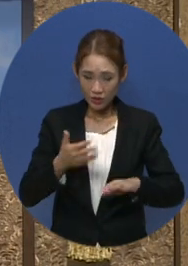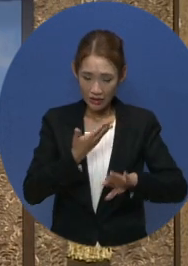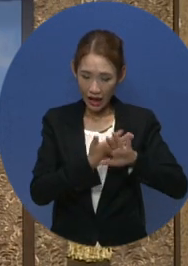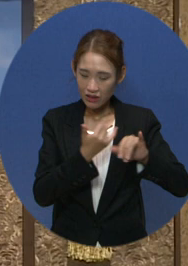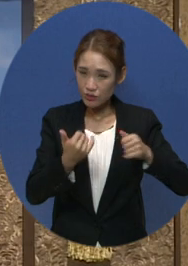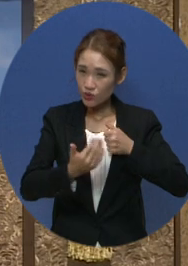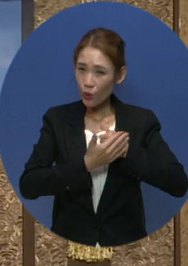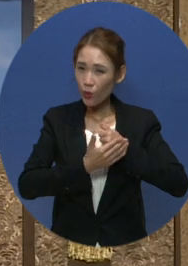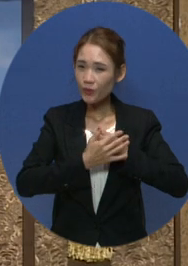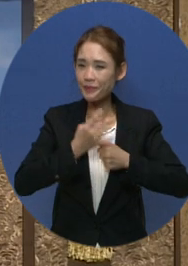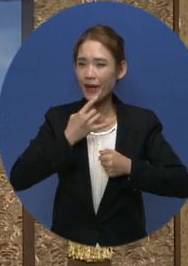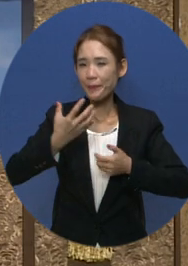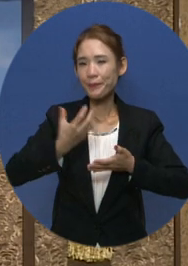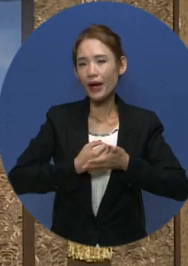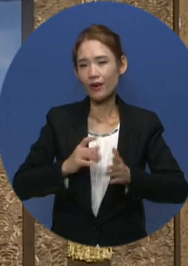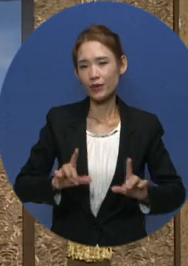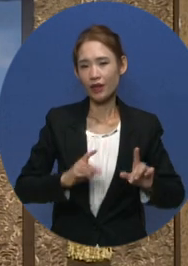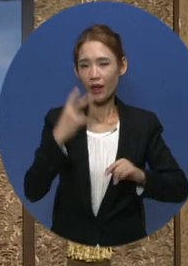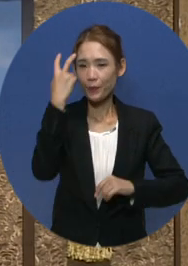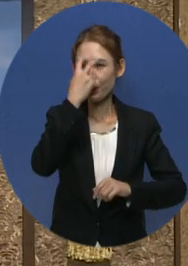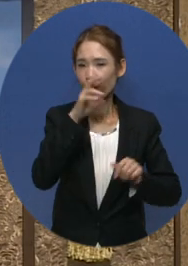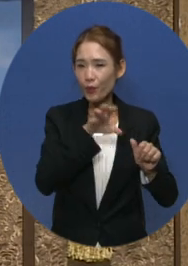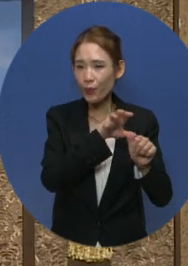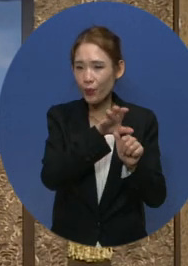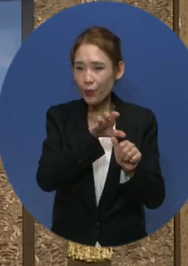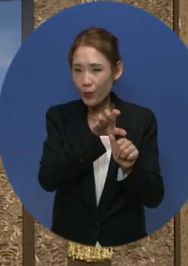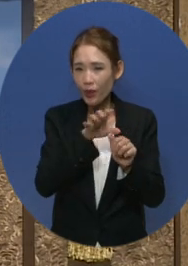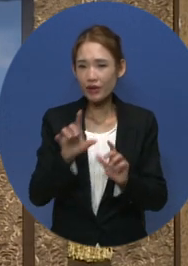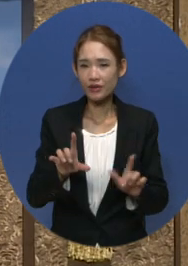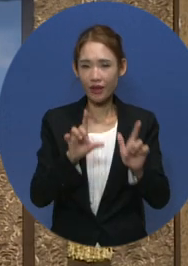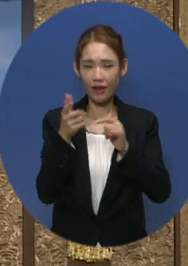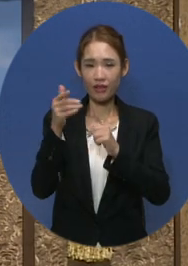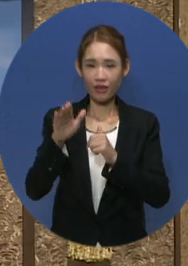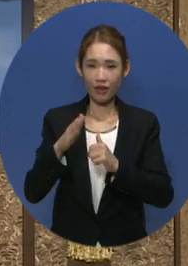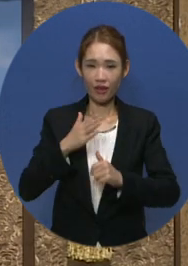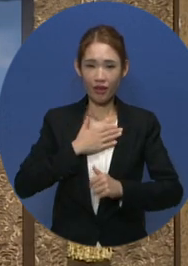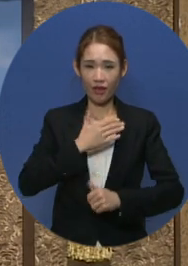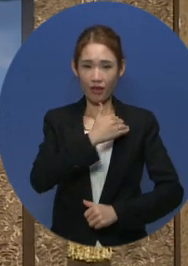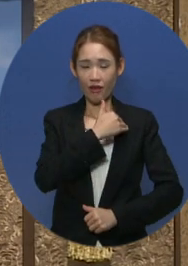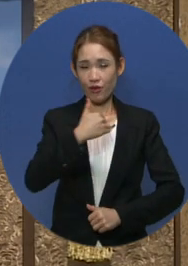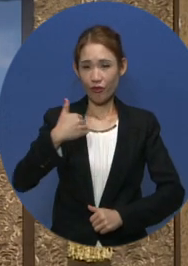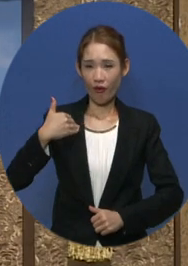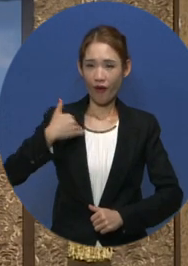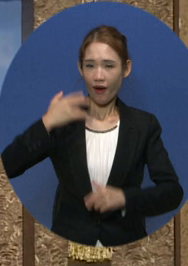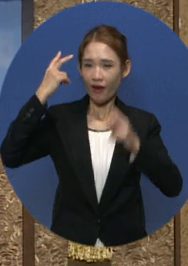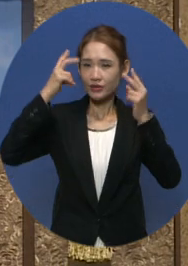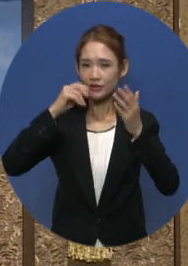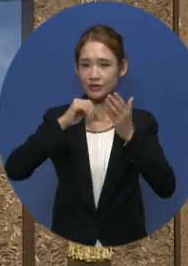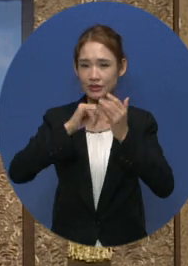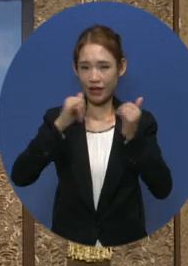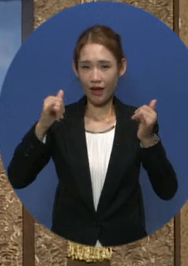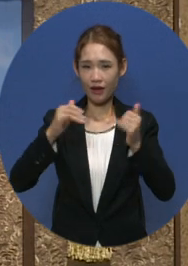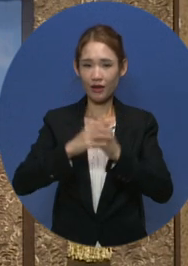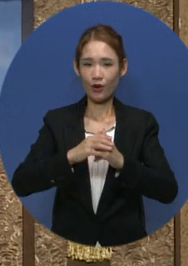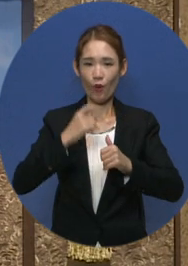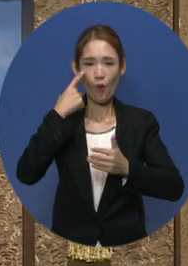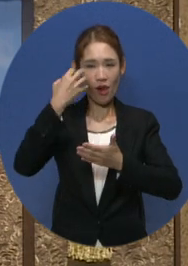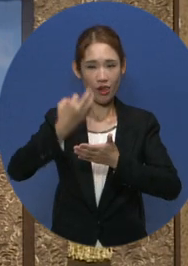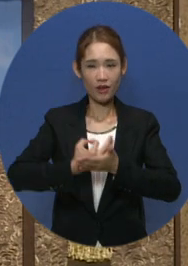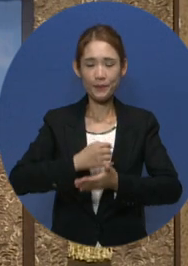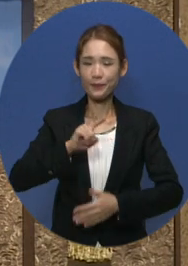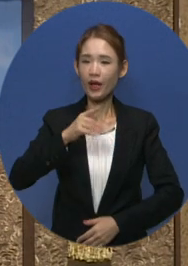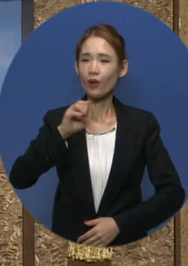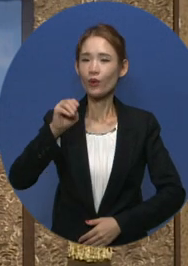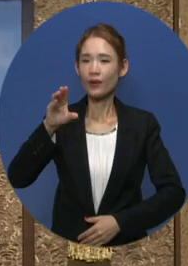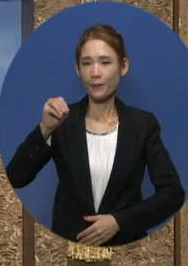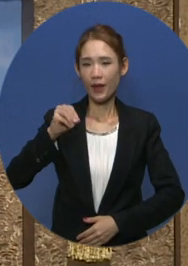도움 받고 살고 네. 보호 받고 살다가 나도 이제 직장인이 돼가지고 월급을 150만 원 정도